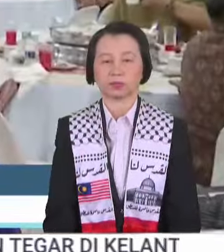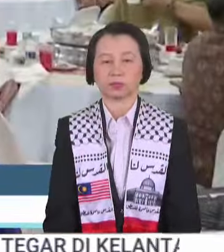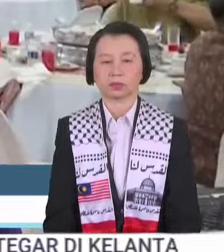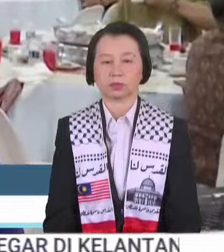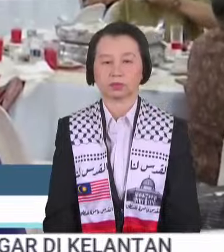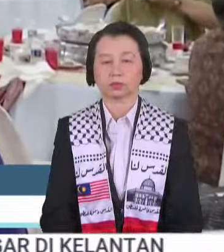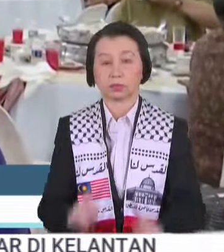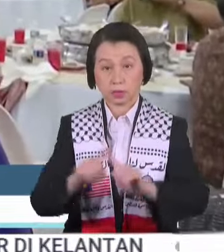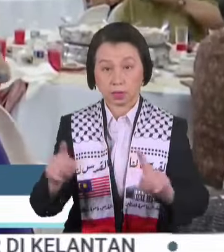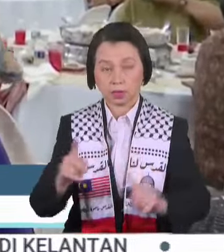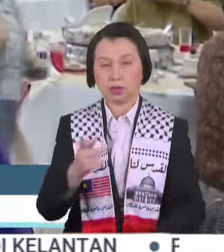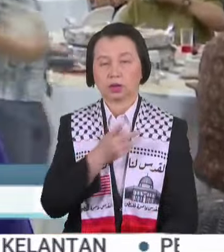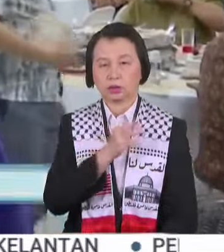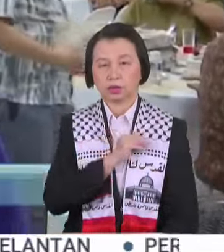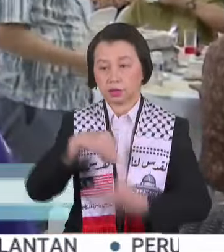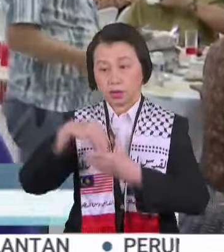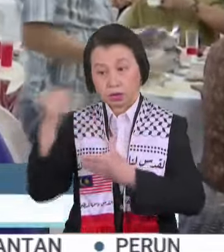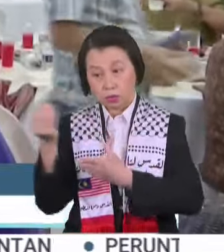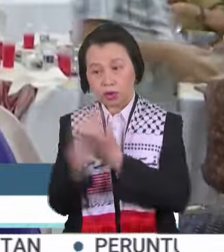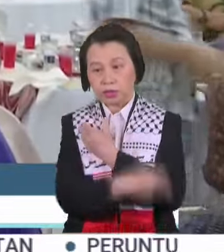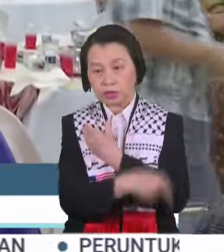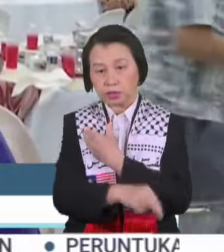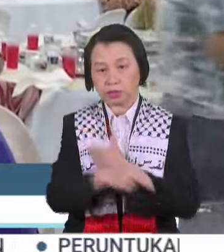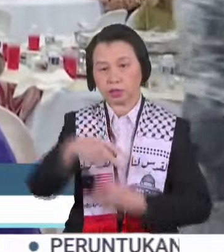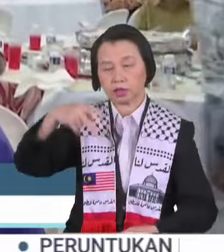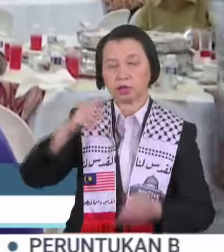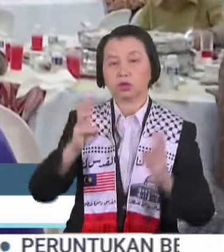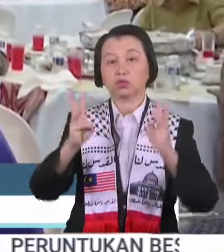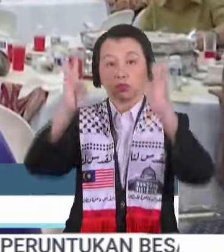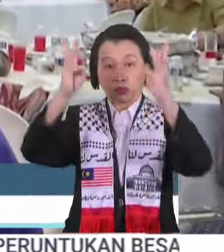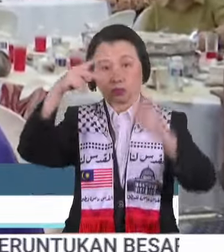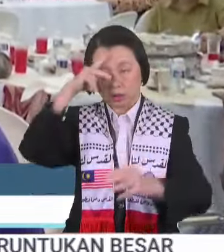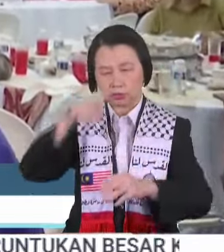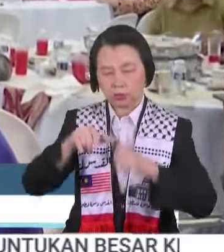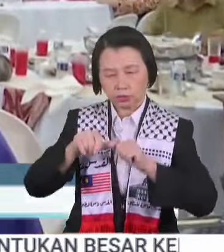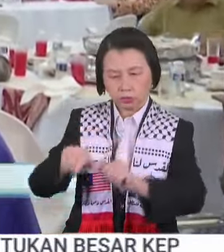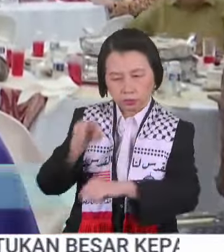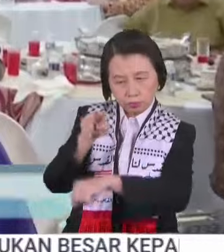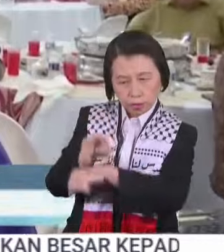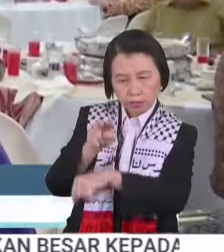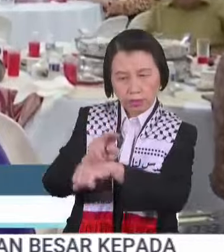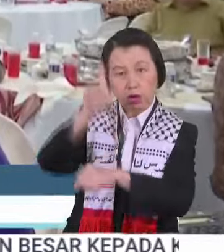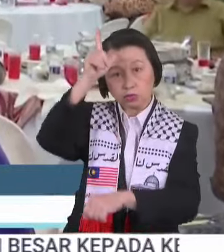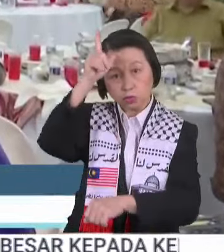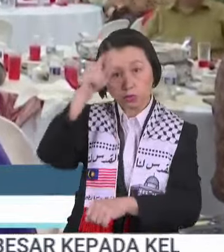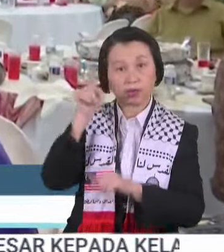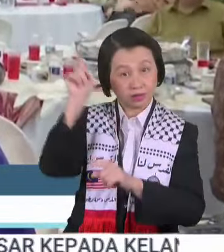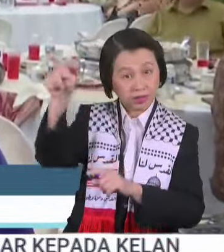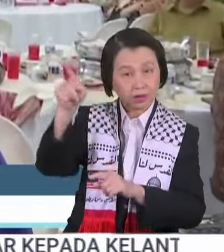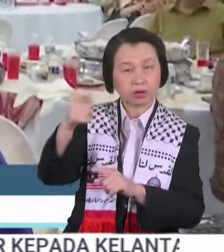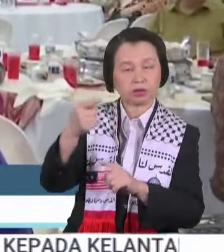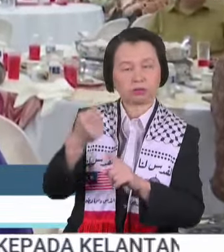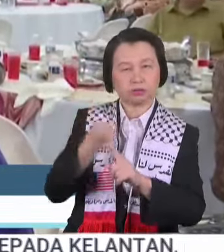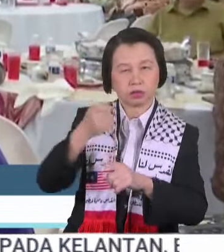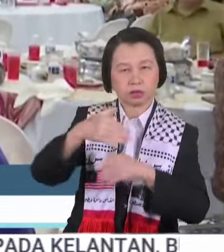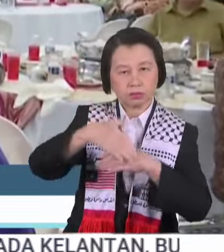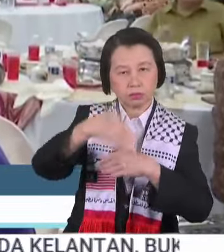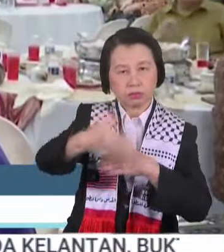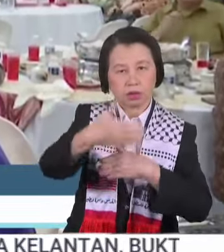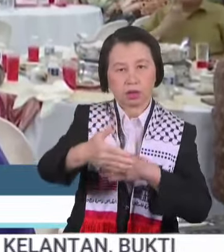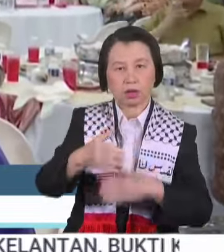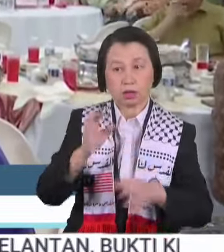Walau bagaimanapun, Kementerian Luar Negeri Wisma Putra akan terus memantau keadaan ini dari masa ke semasa dan belum sampai tahap untuk kita